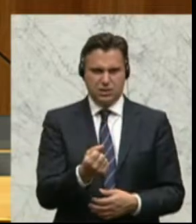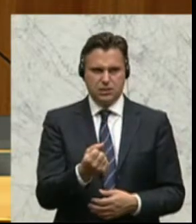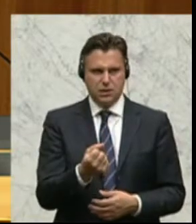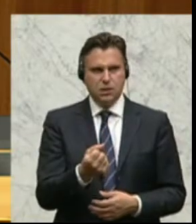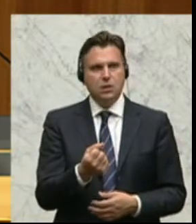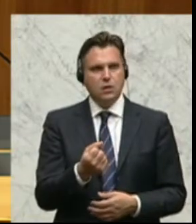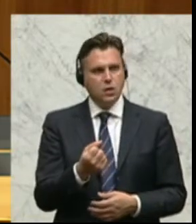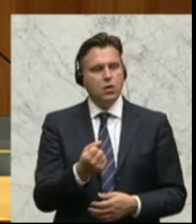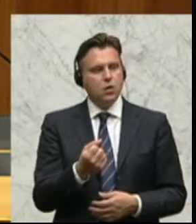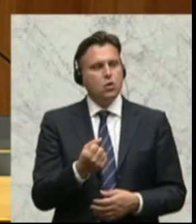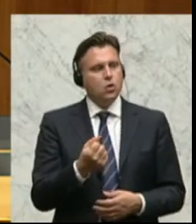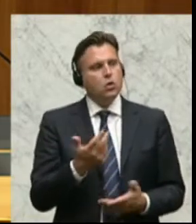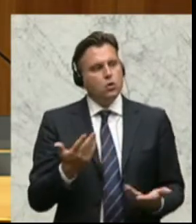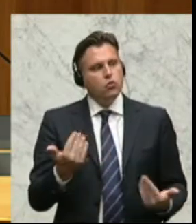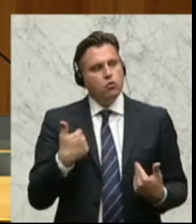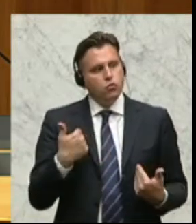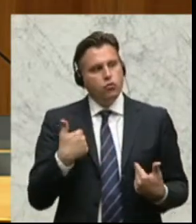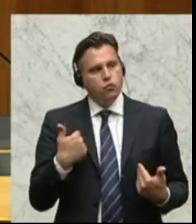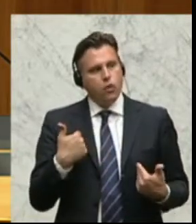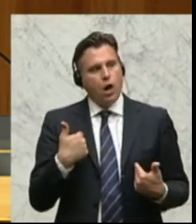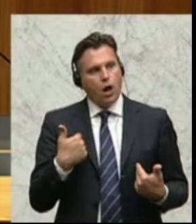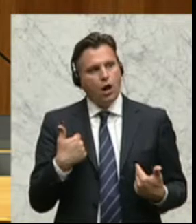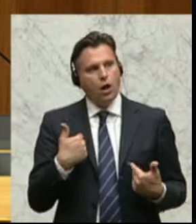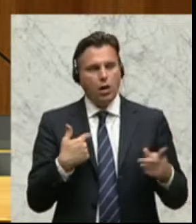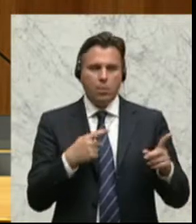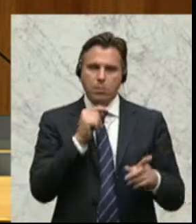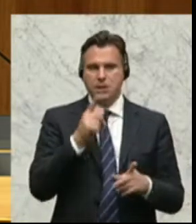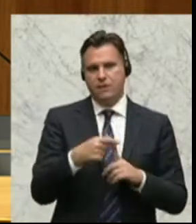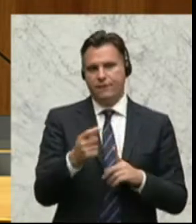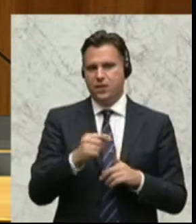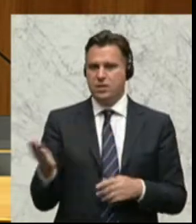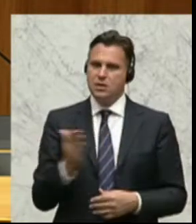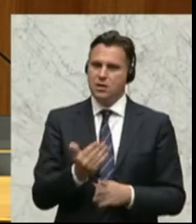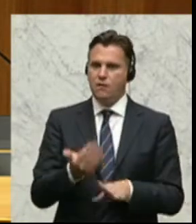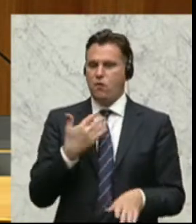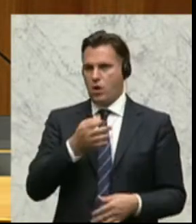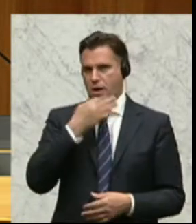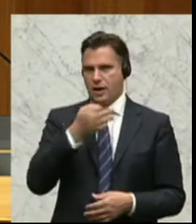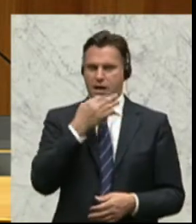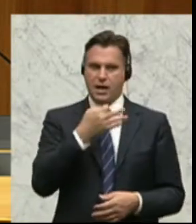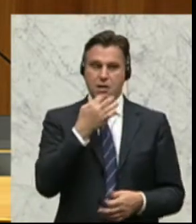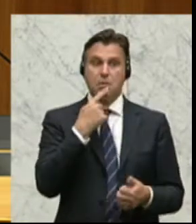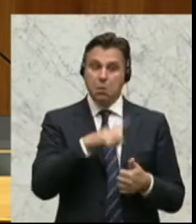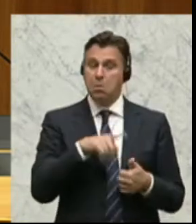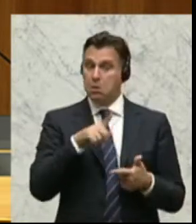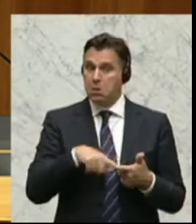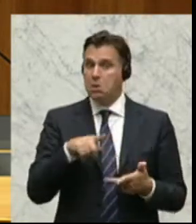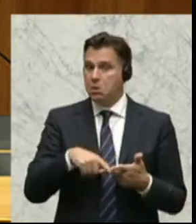zugegebenermaßen vielleicht dem Versuch lustig vorgetragenen zufälligen Häufung von vielen Wirten beim Wirten